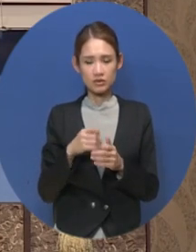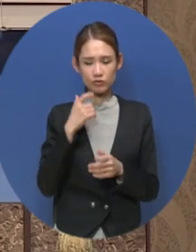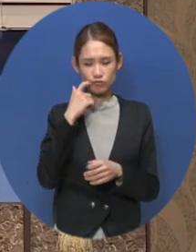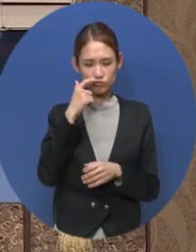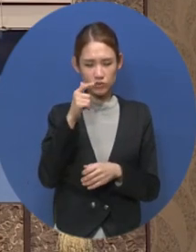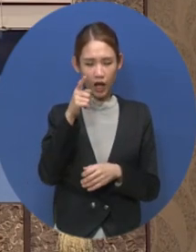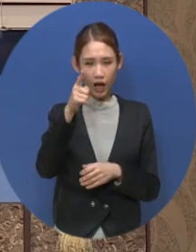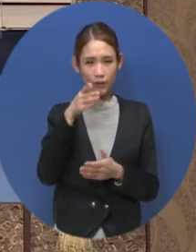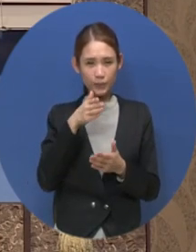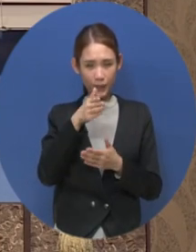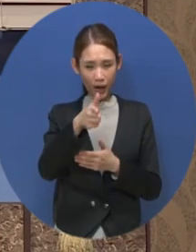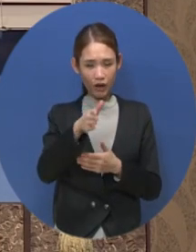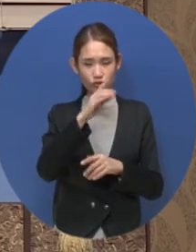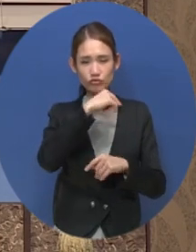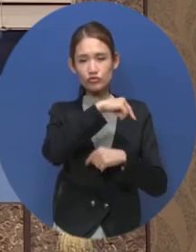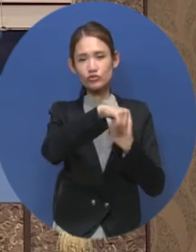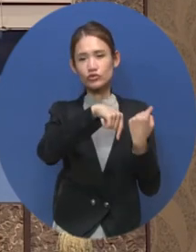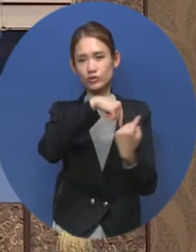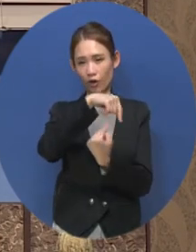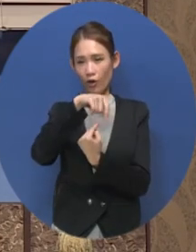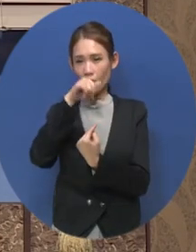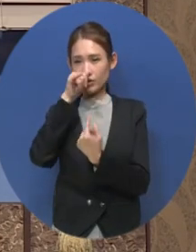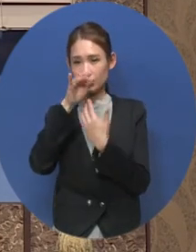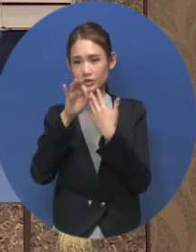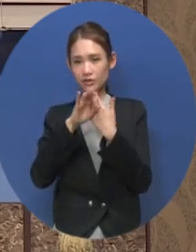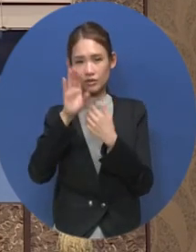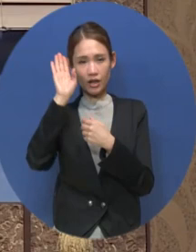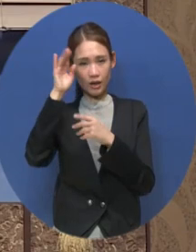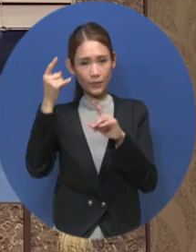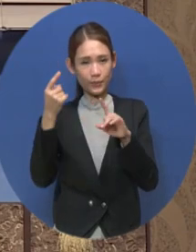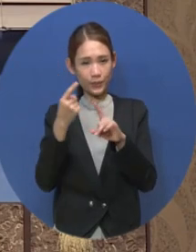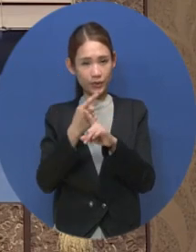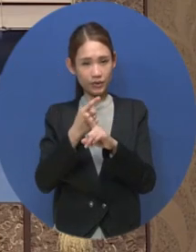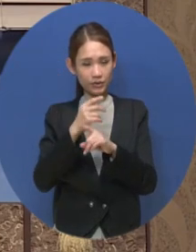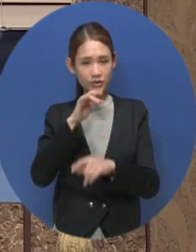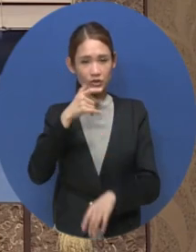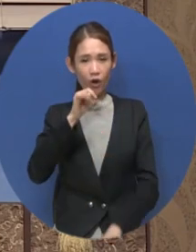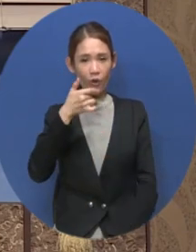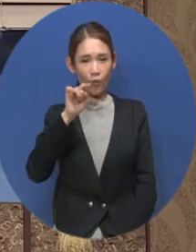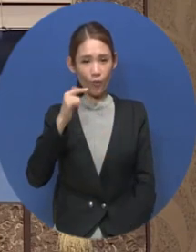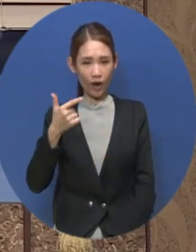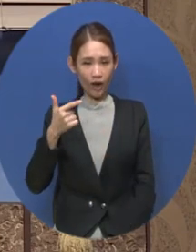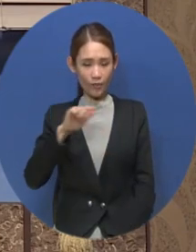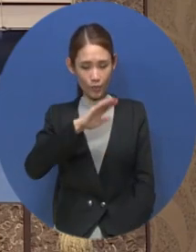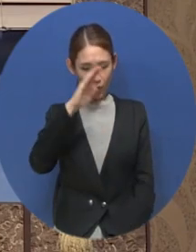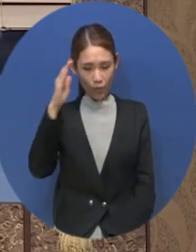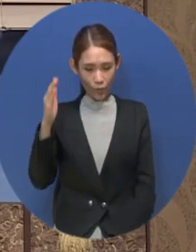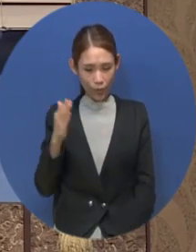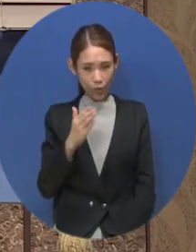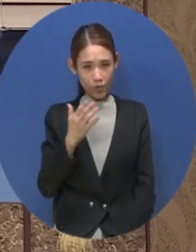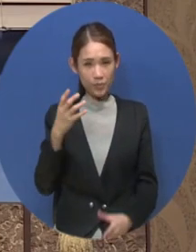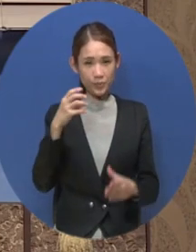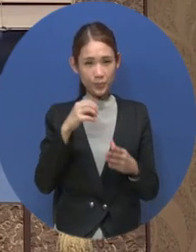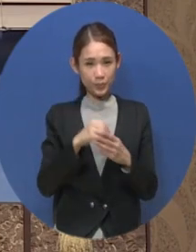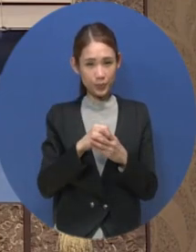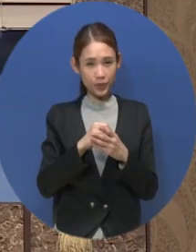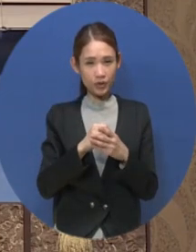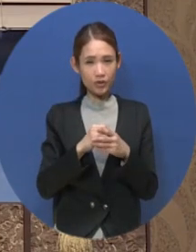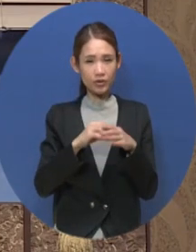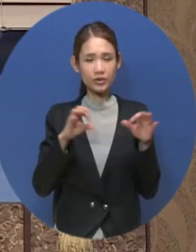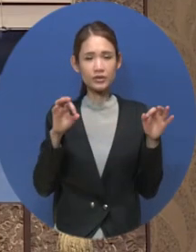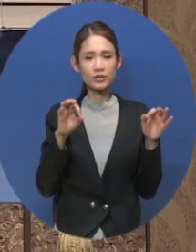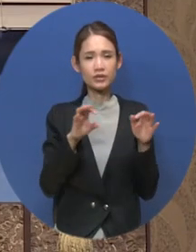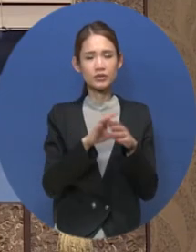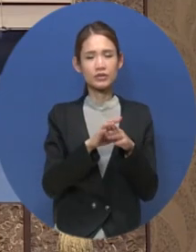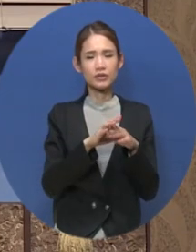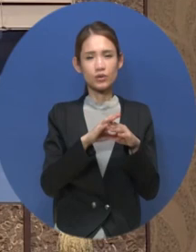어떤 운영이었다고 한다면 이제는 그 정관이라든지 네. 모든 분야 속에 이제 그런 부분을 좀 녹여내서 아.